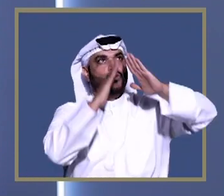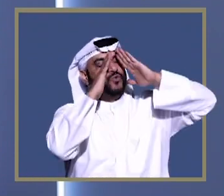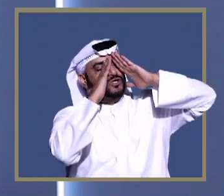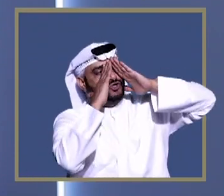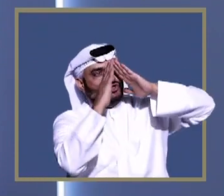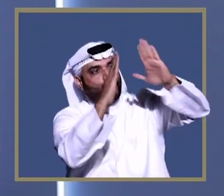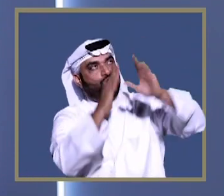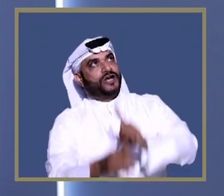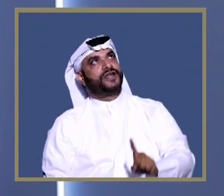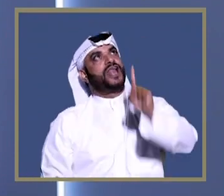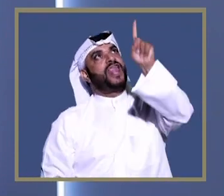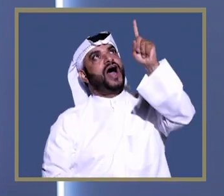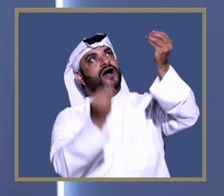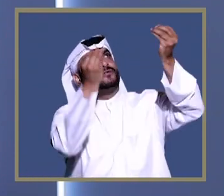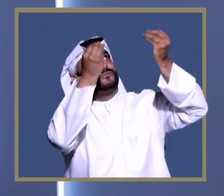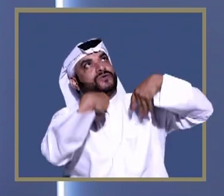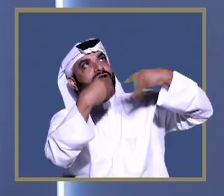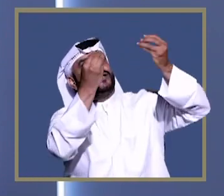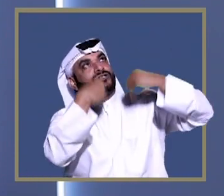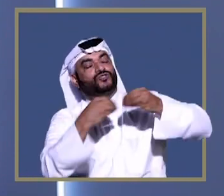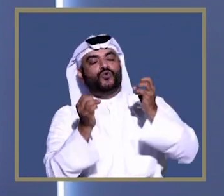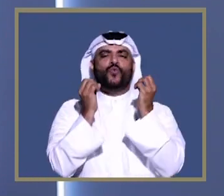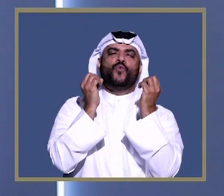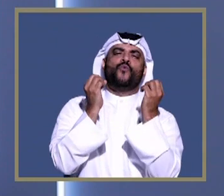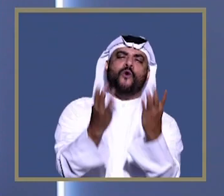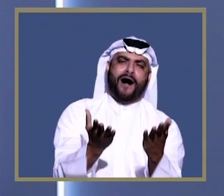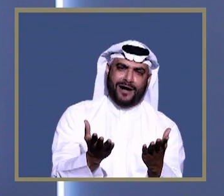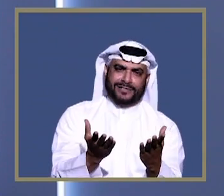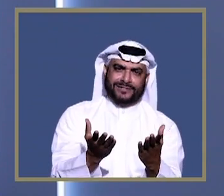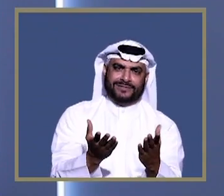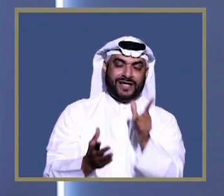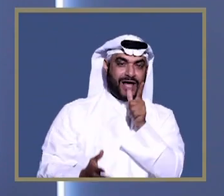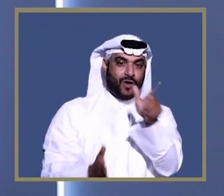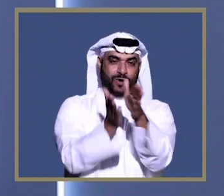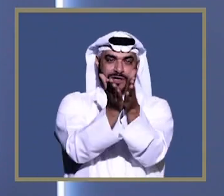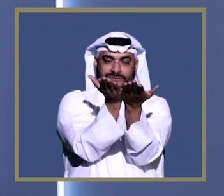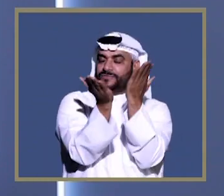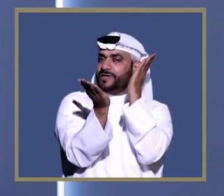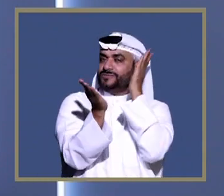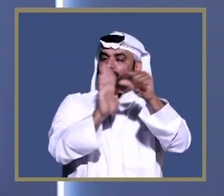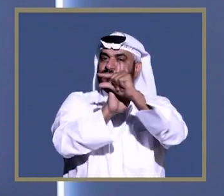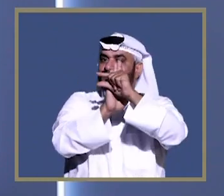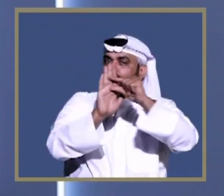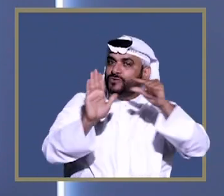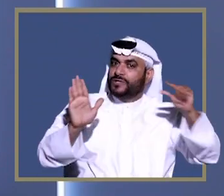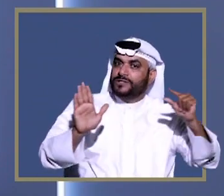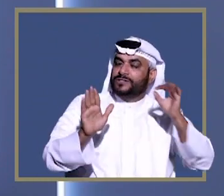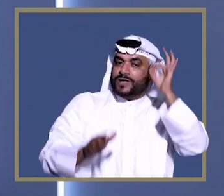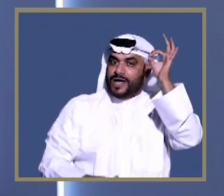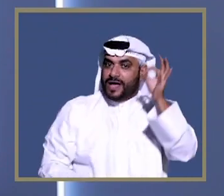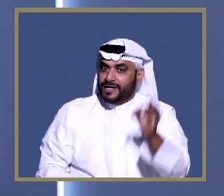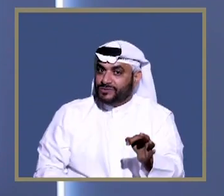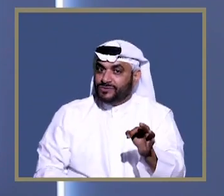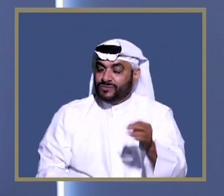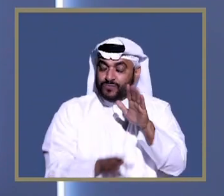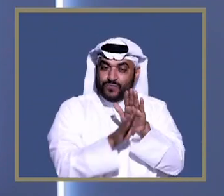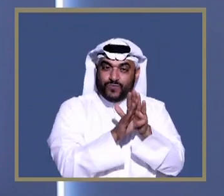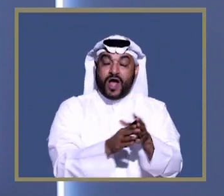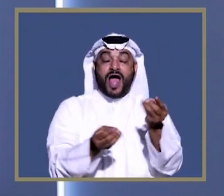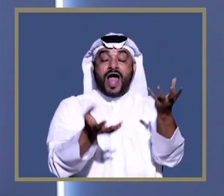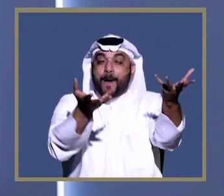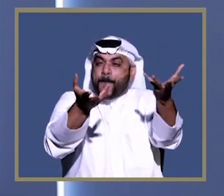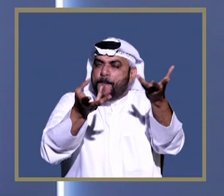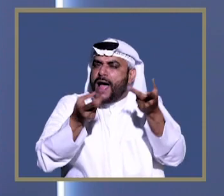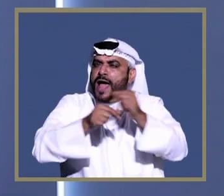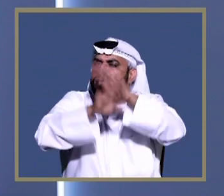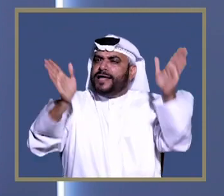والشكر لله على نعمائه الكثيرة، لقوله تعالى: وإن تعدوا